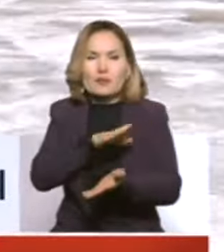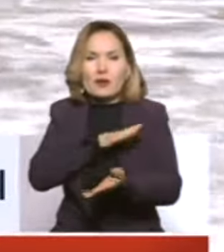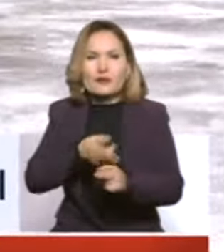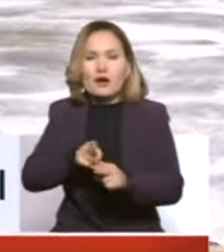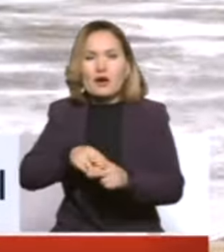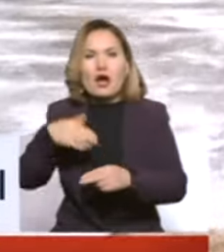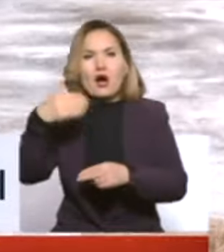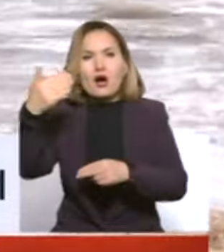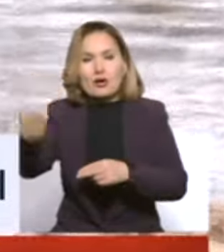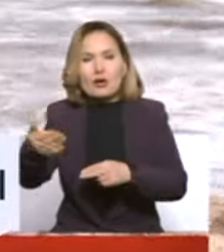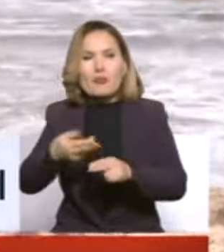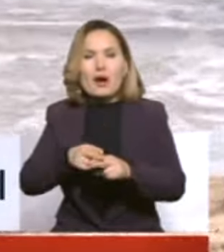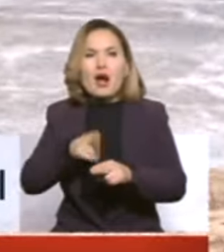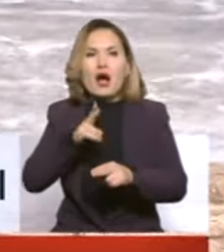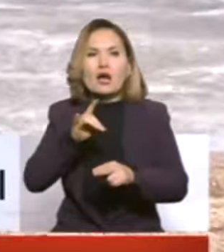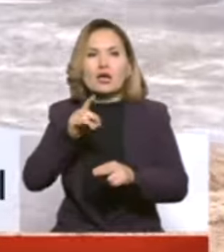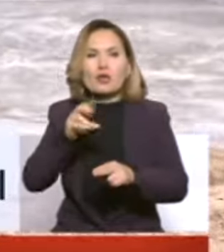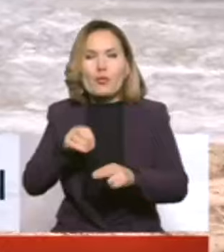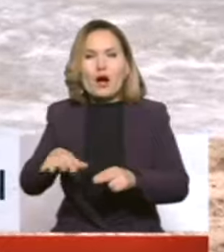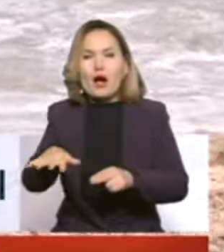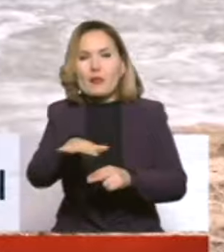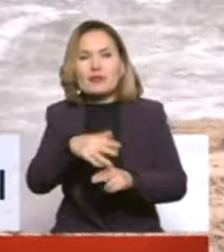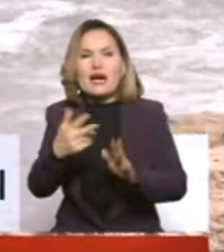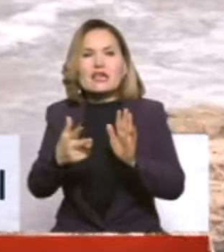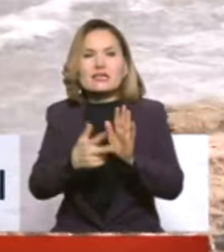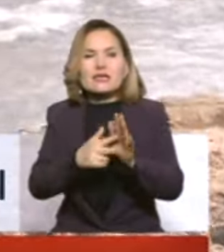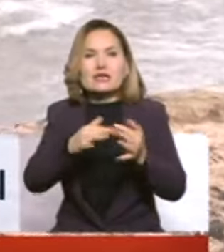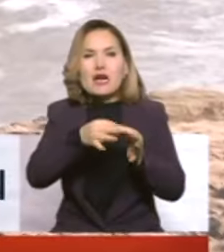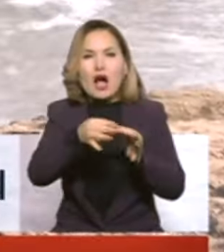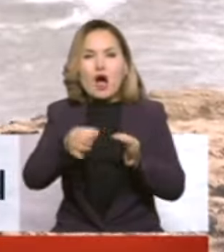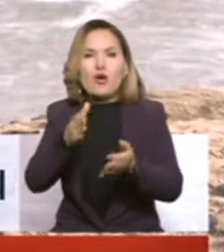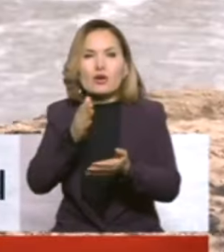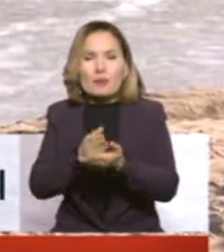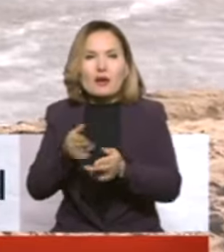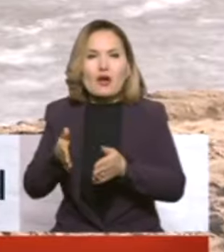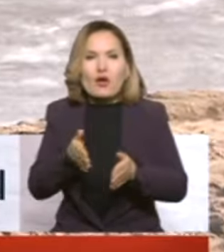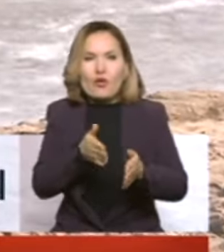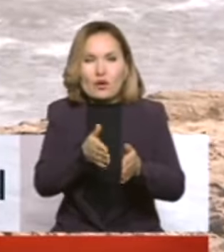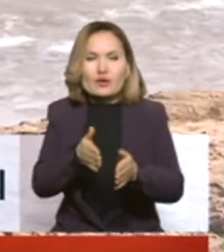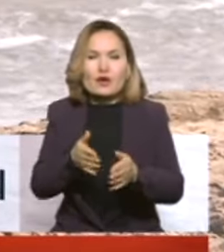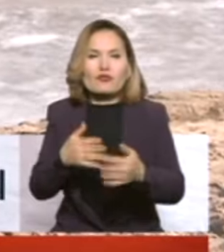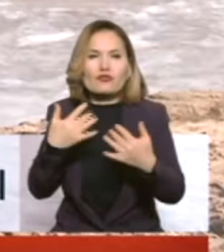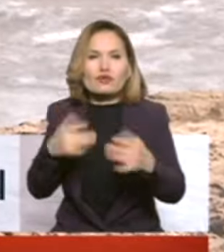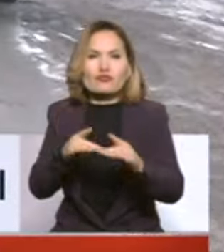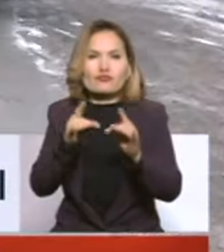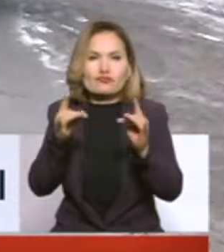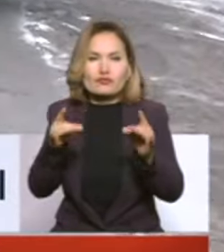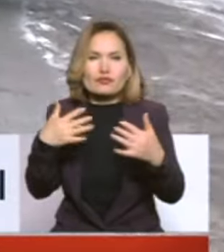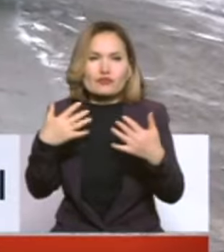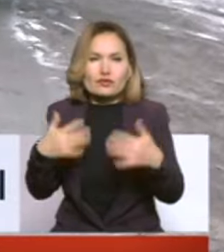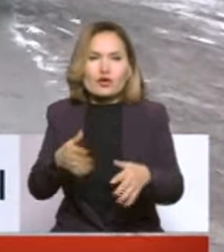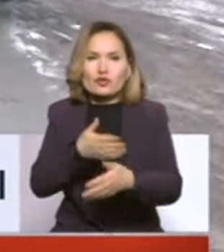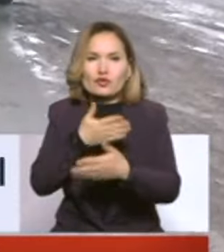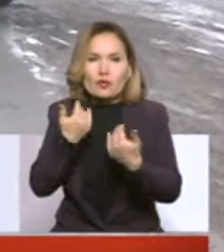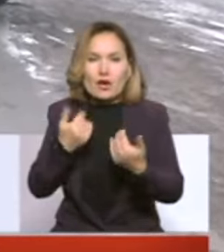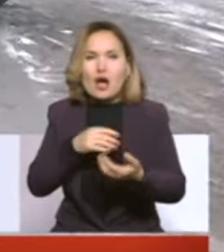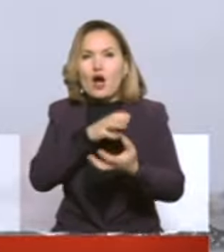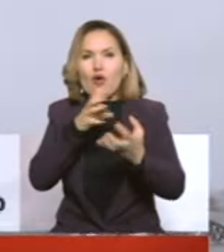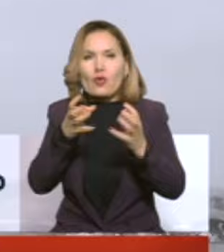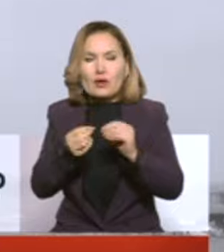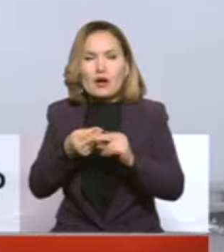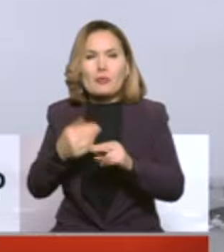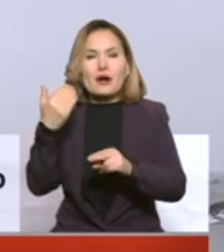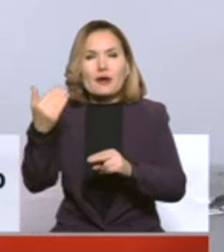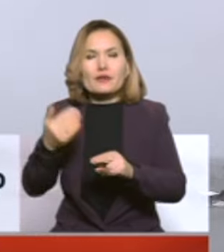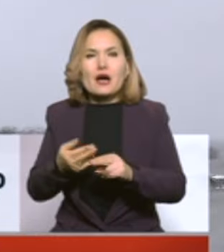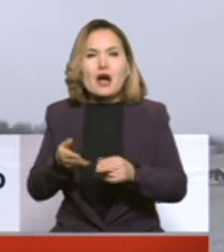арғы жақта осы Қаратөбе ауданына қарасты 8 ауыл бар, барлығымен көлік қатынасы үзілген. Байланыссыз қалған елді мекен